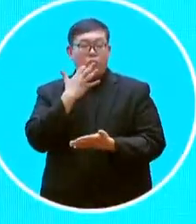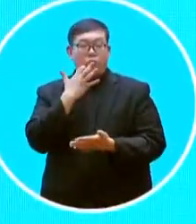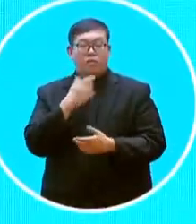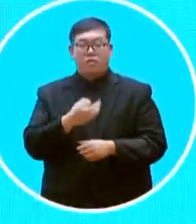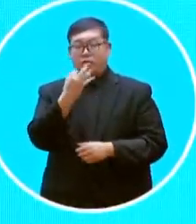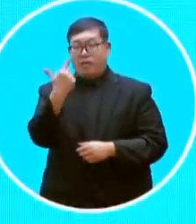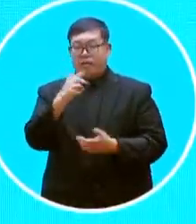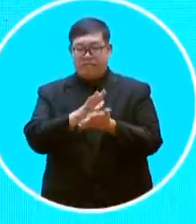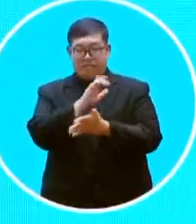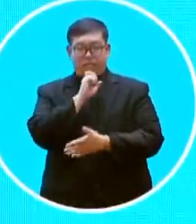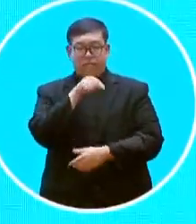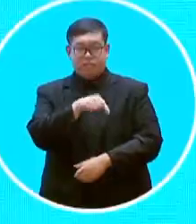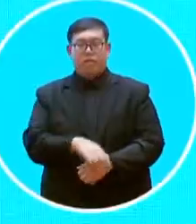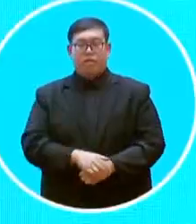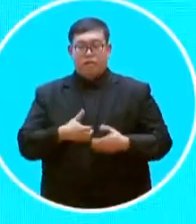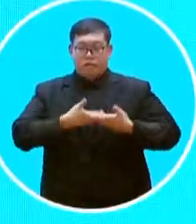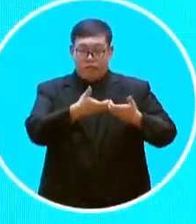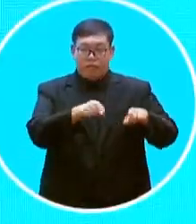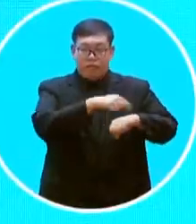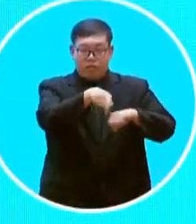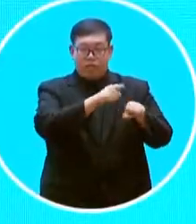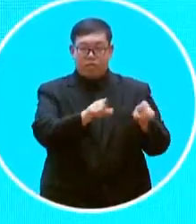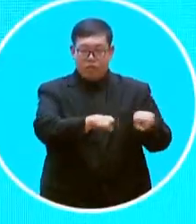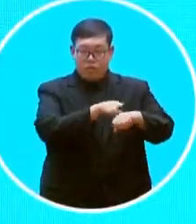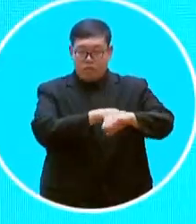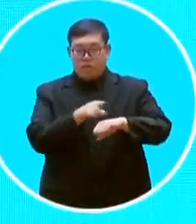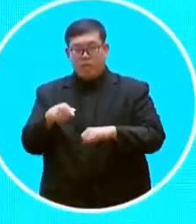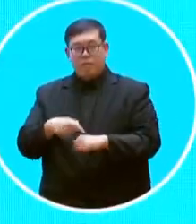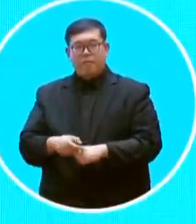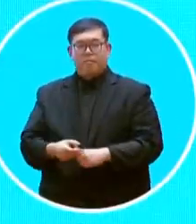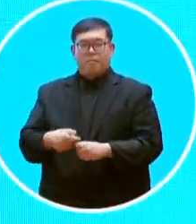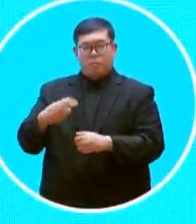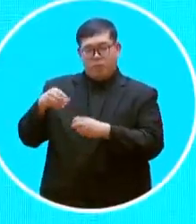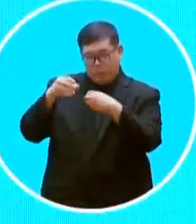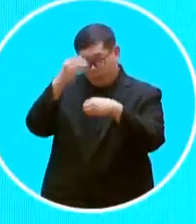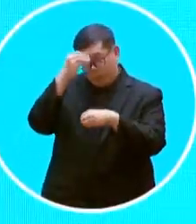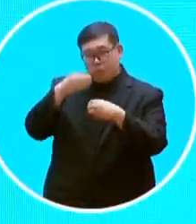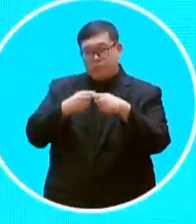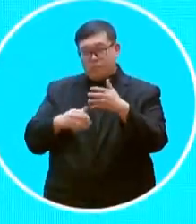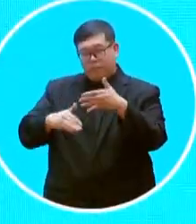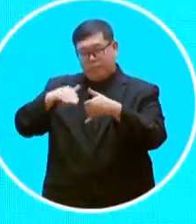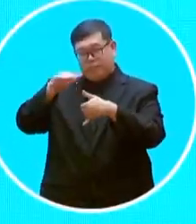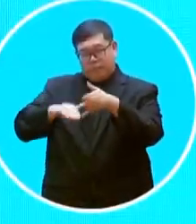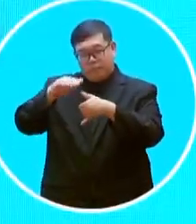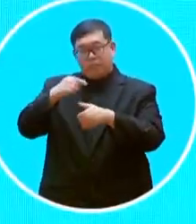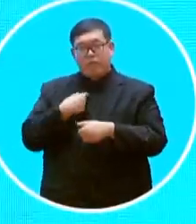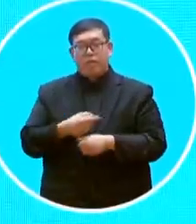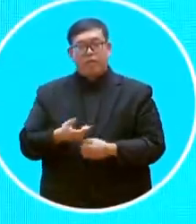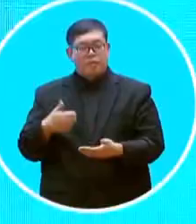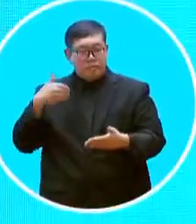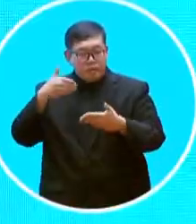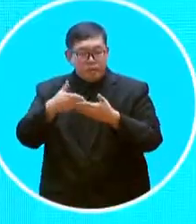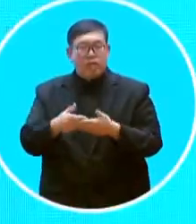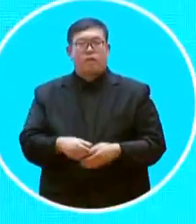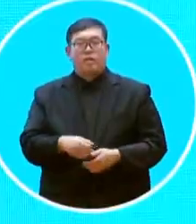活38年，在奉献社会的同时亦不断成就自我，从成家立业到如今